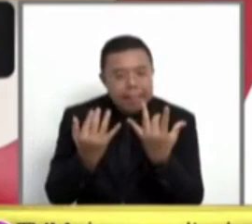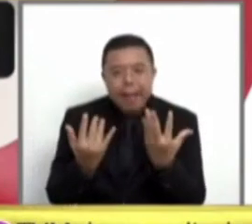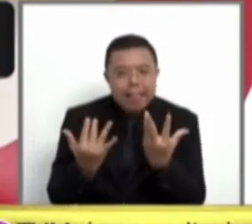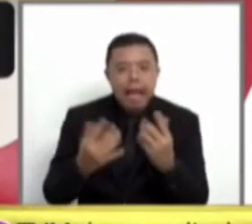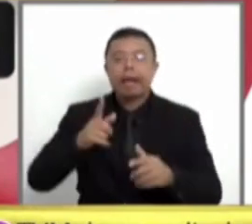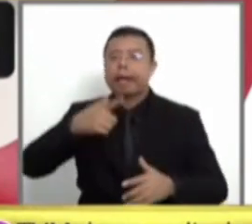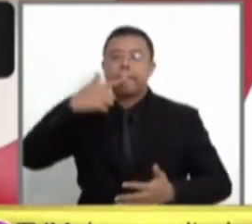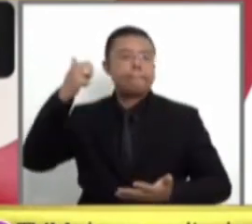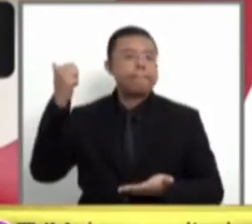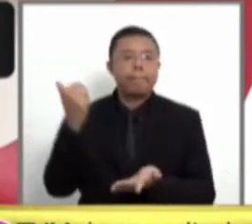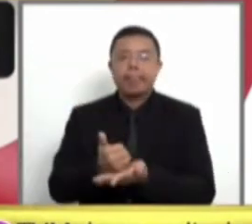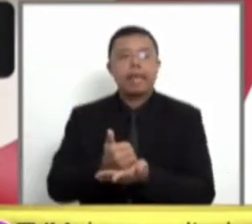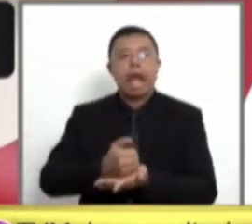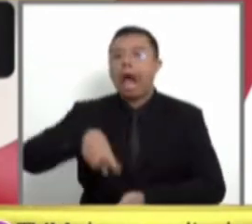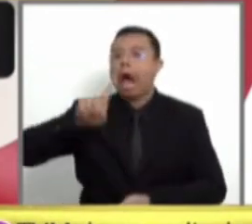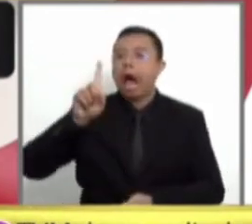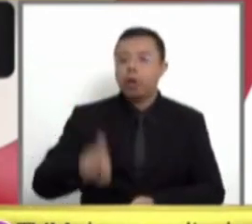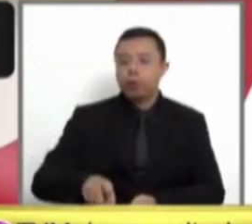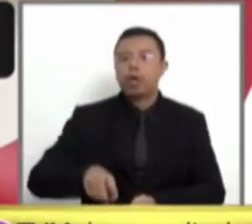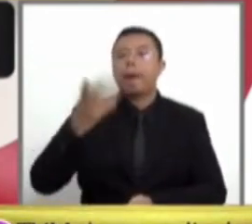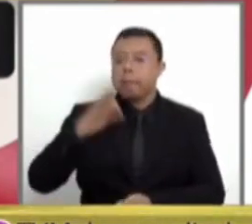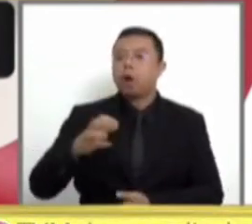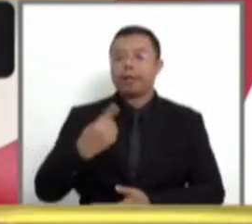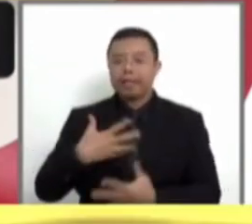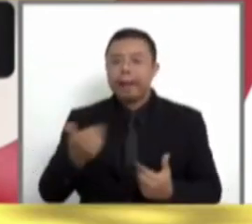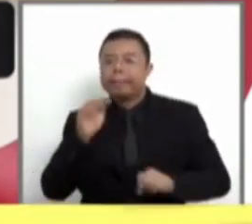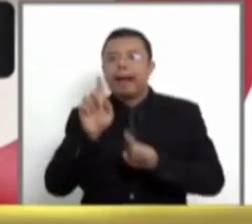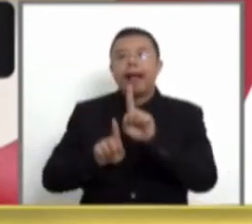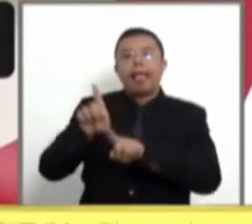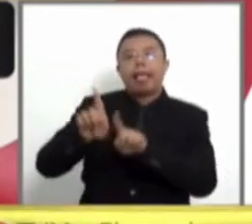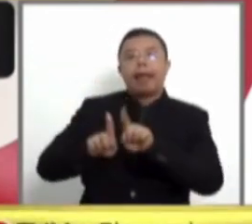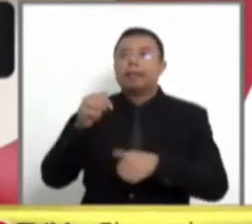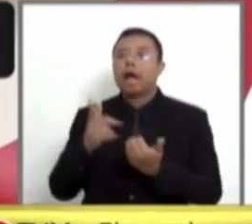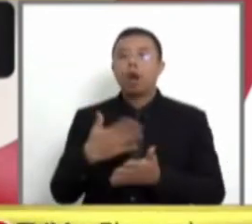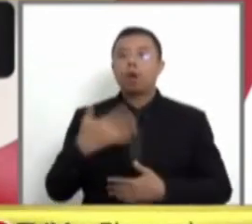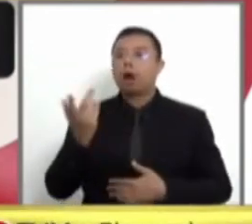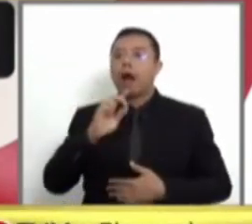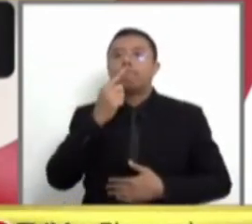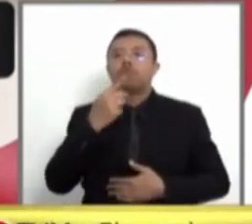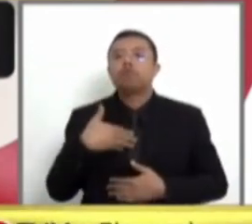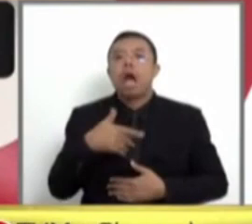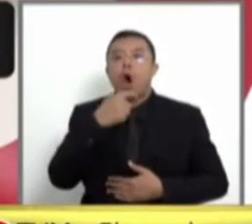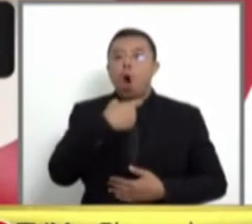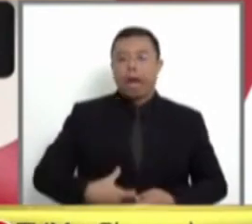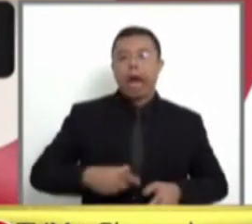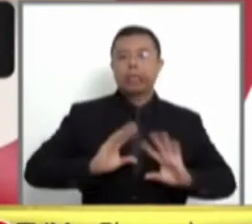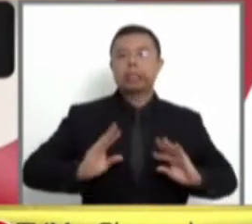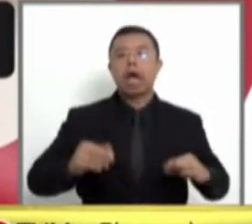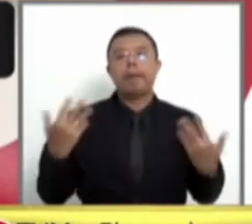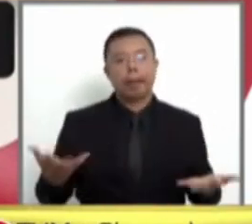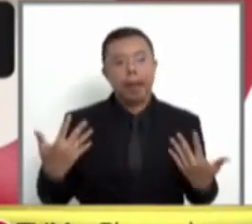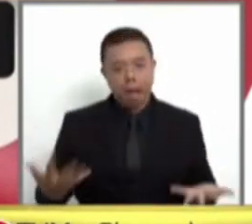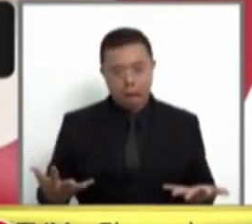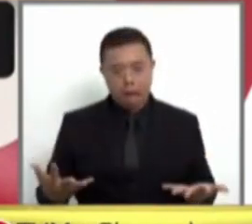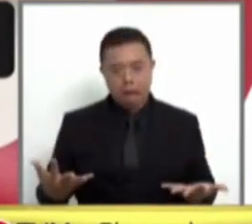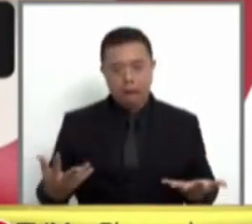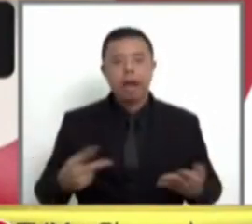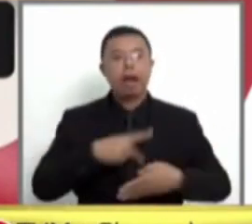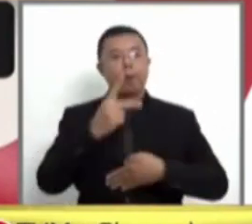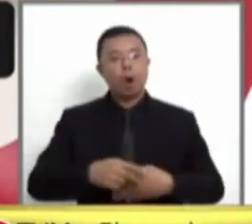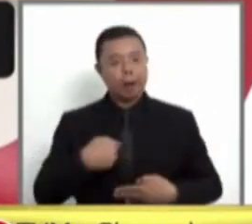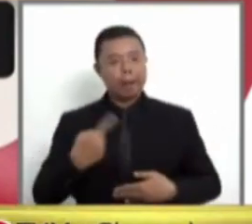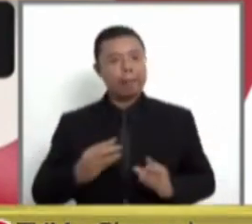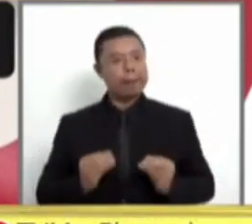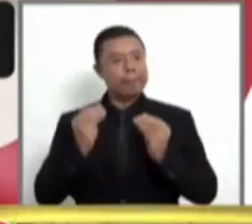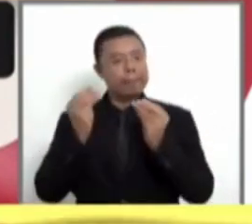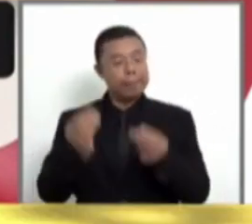Ini sangat mutlak. Baru kita bisa bersaing. Kalau kita tidak punya awaknya, bagaimana? Jadi program kami